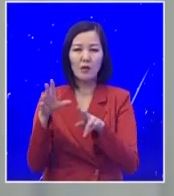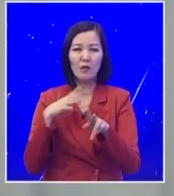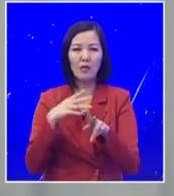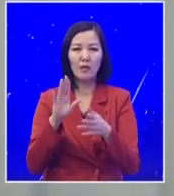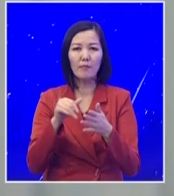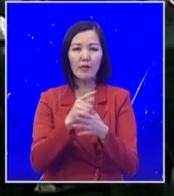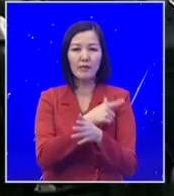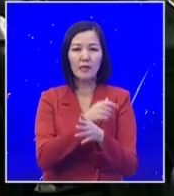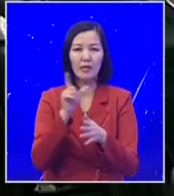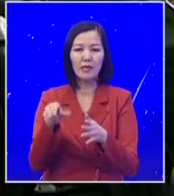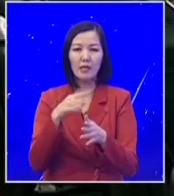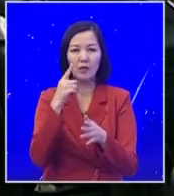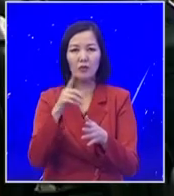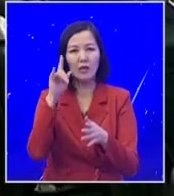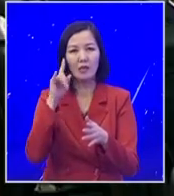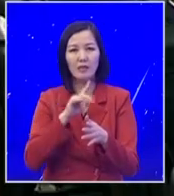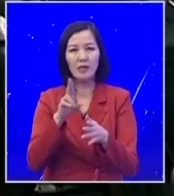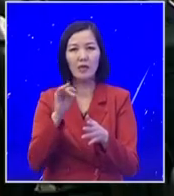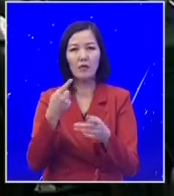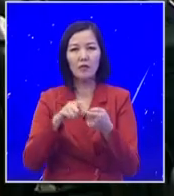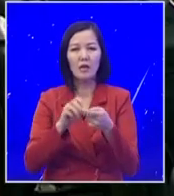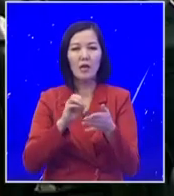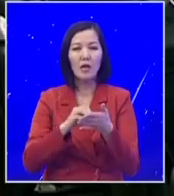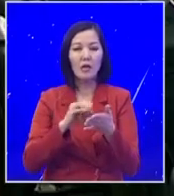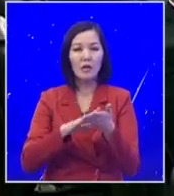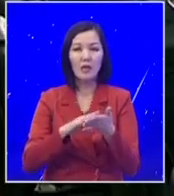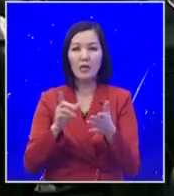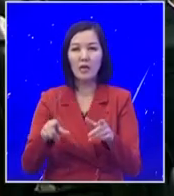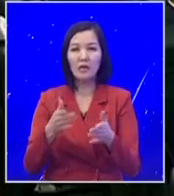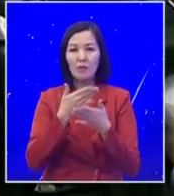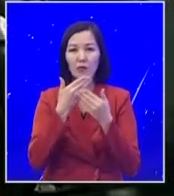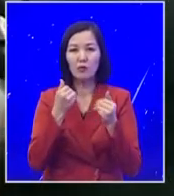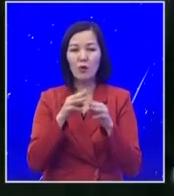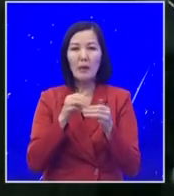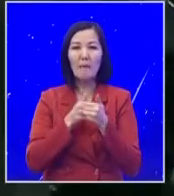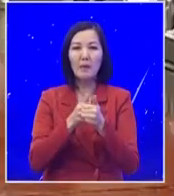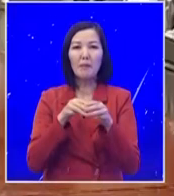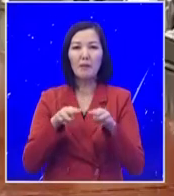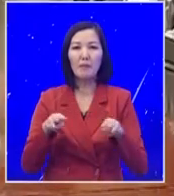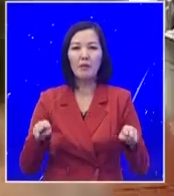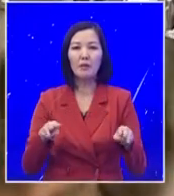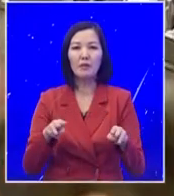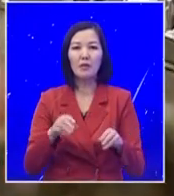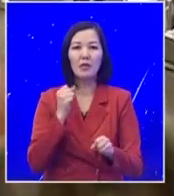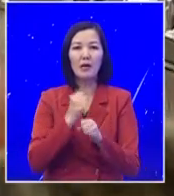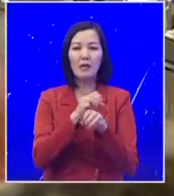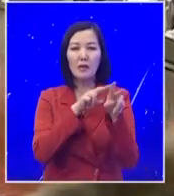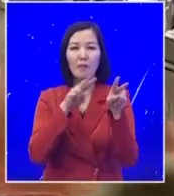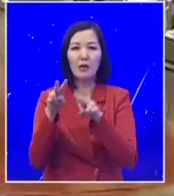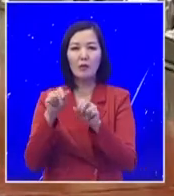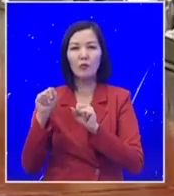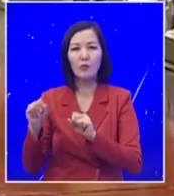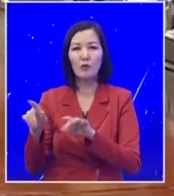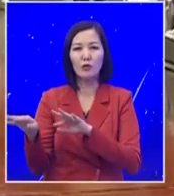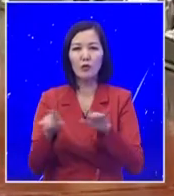Бас дәрігердің айтуынша, Қазақстанда коронавируспен тіркелген науқас жоқ, десе де премьер-министр жағдайды қатаң бақылауда ұстап, қорғаныс шараларын